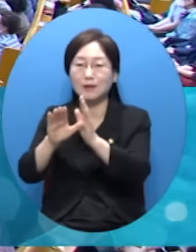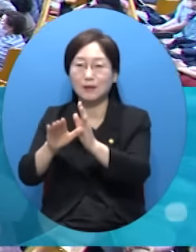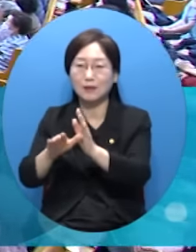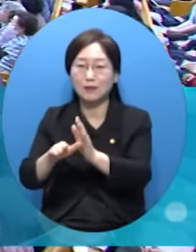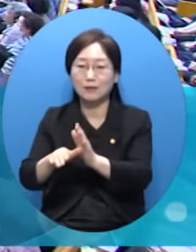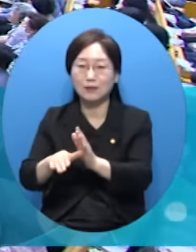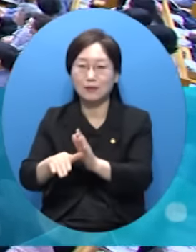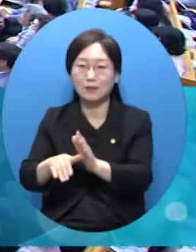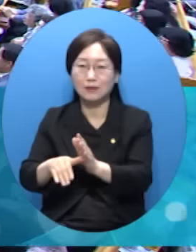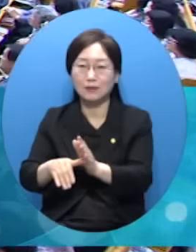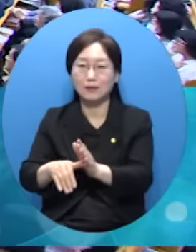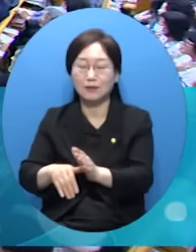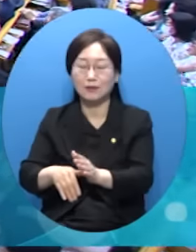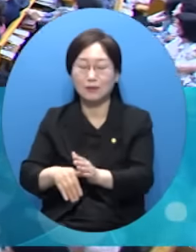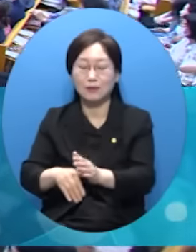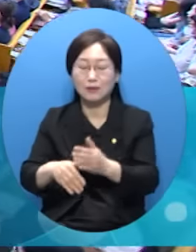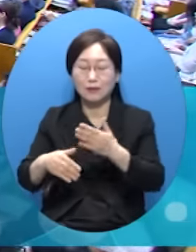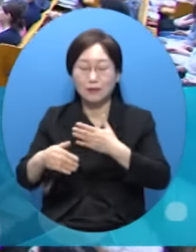순간마다